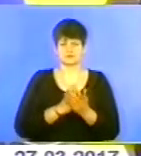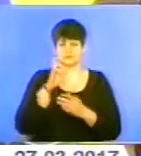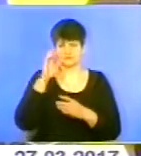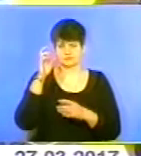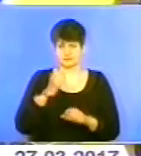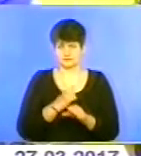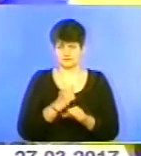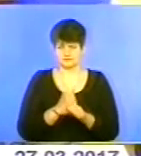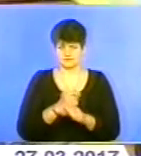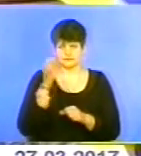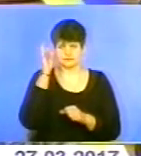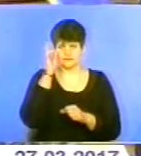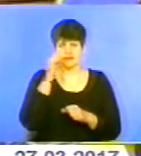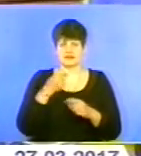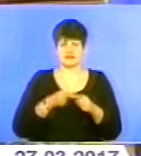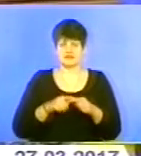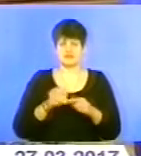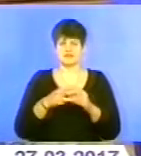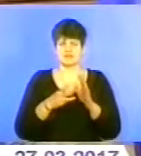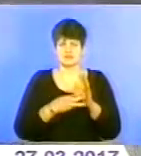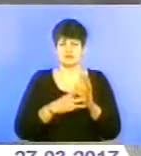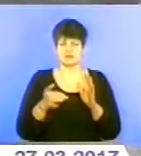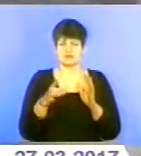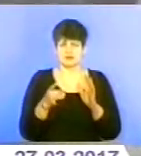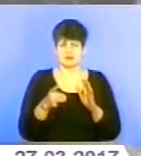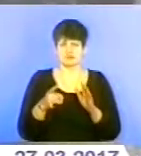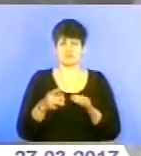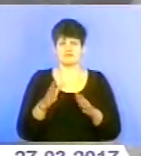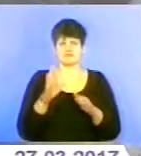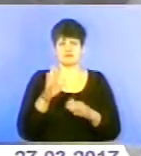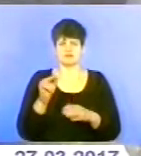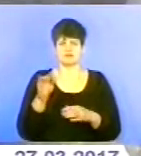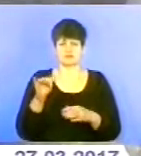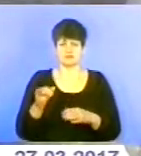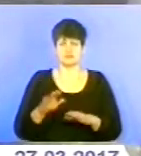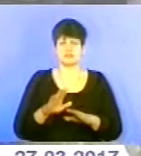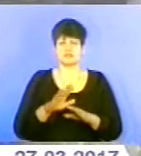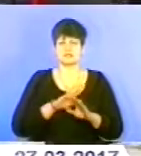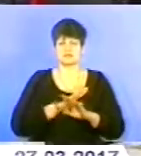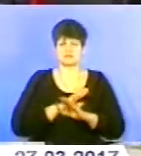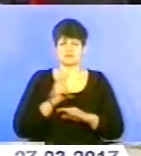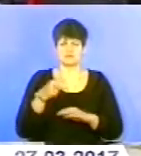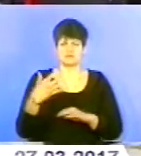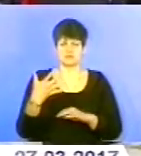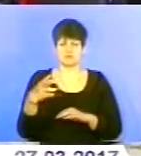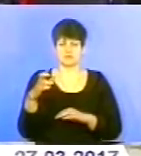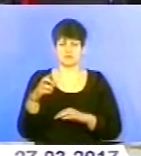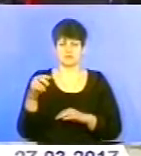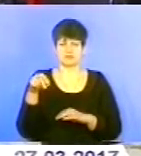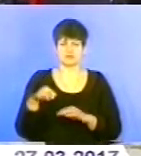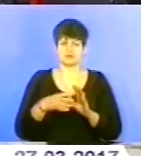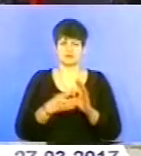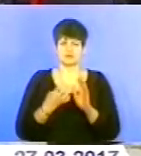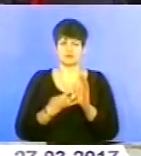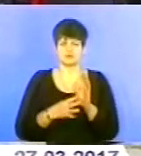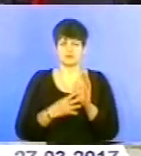панахиду. І це вже у 18-те. В'ячеслав Чорновіл трагічно загинув 25 березня 1999 року